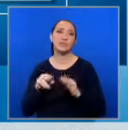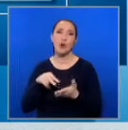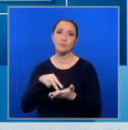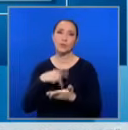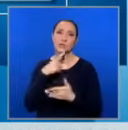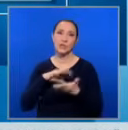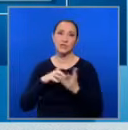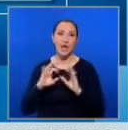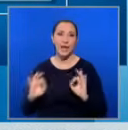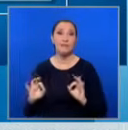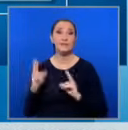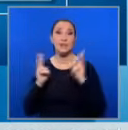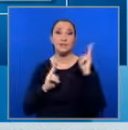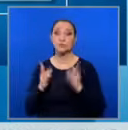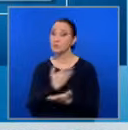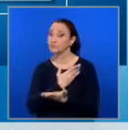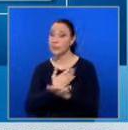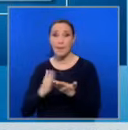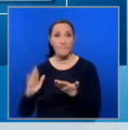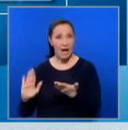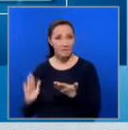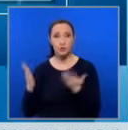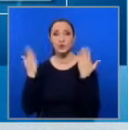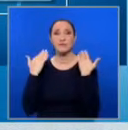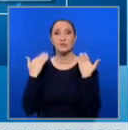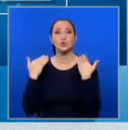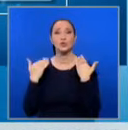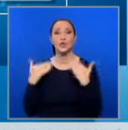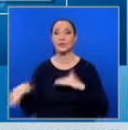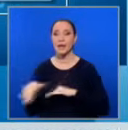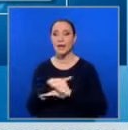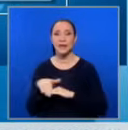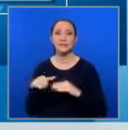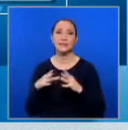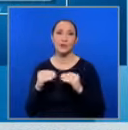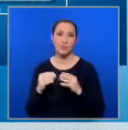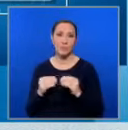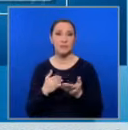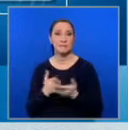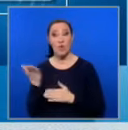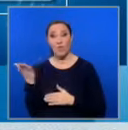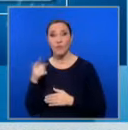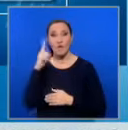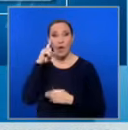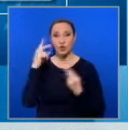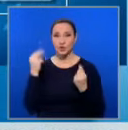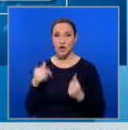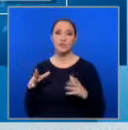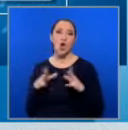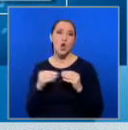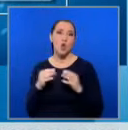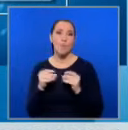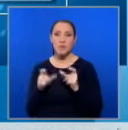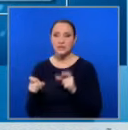за Шенген и се е съгласила с премахването на въздушните граници за Румъния. Според него това означава, че румънците